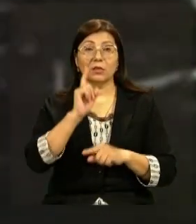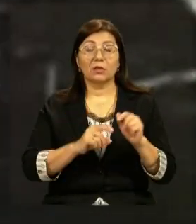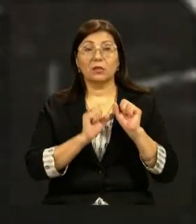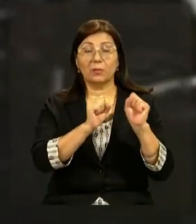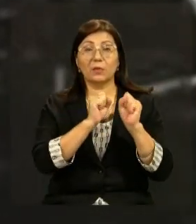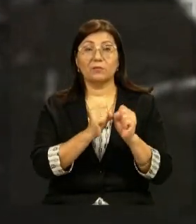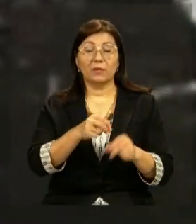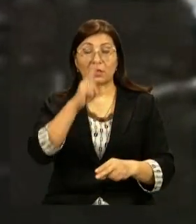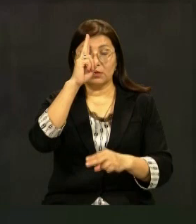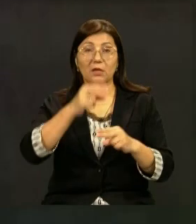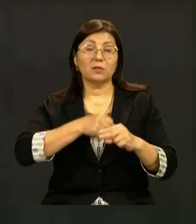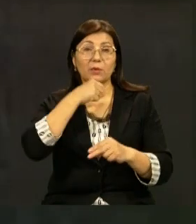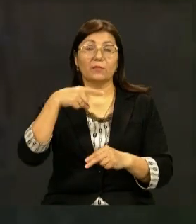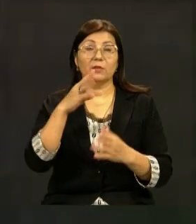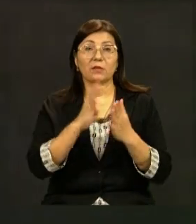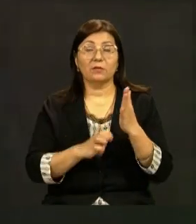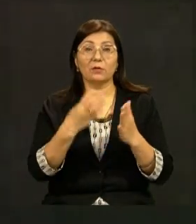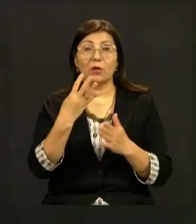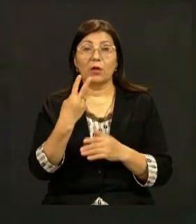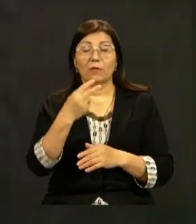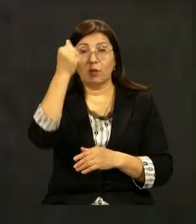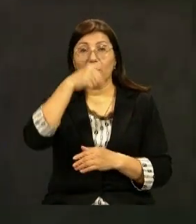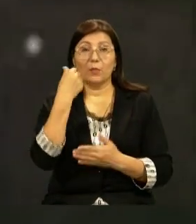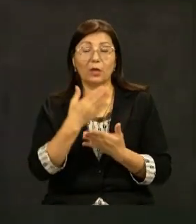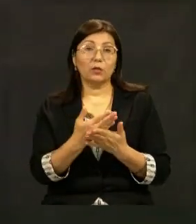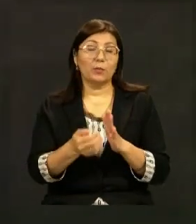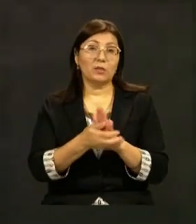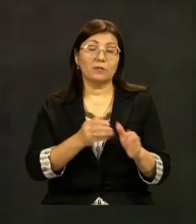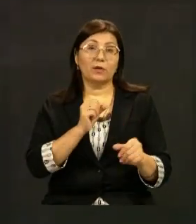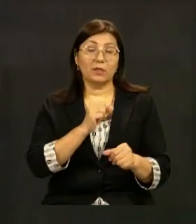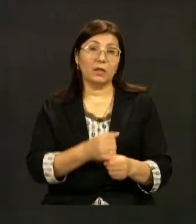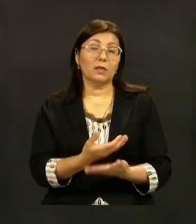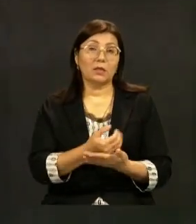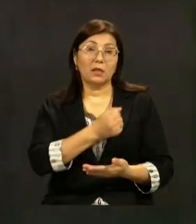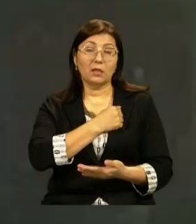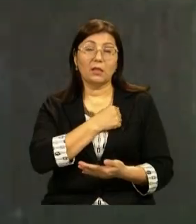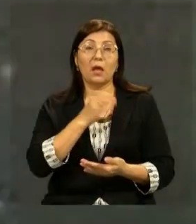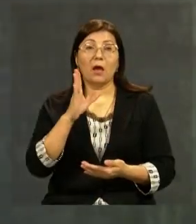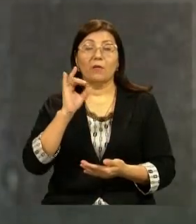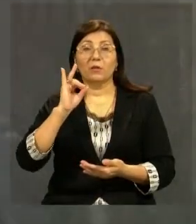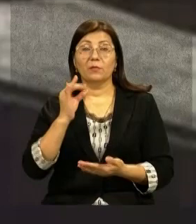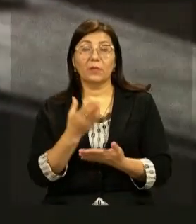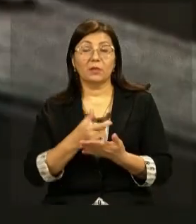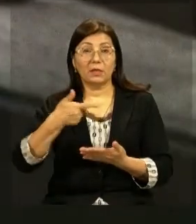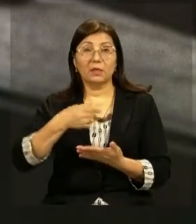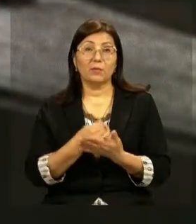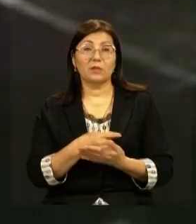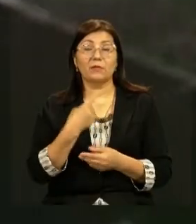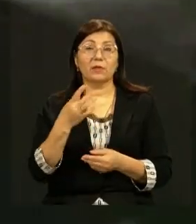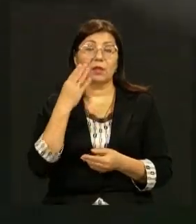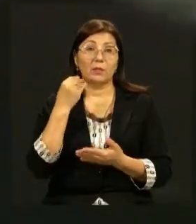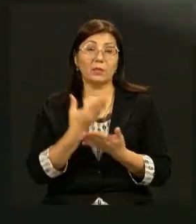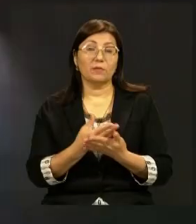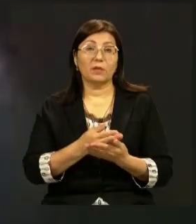брат. В 1942 году, в 18-летнем возрасте, призвали в армию и Василия Грецкого. В городе Алматы он попал в первый кавалерийский корпус,